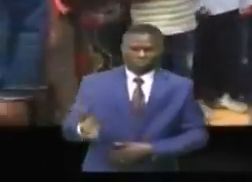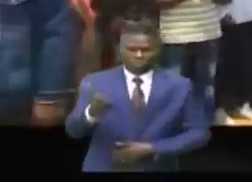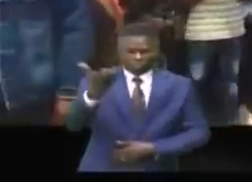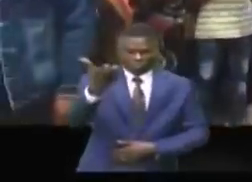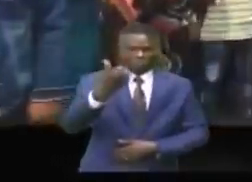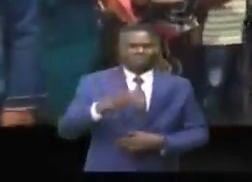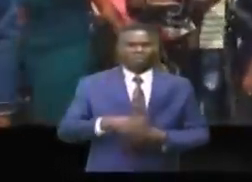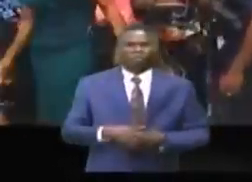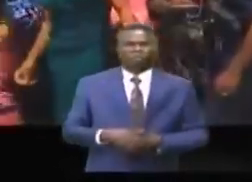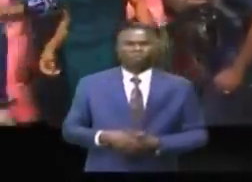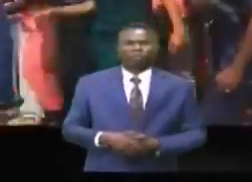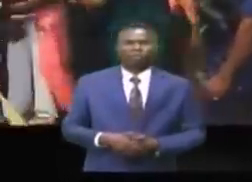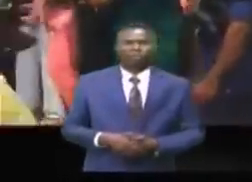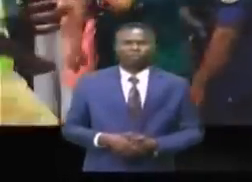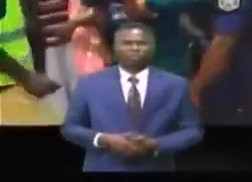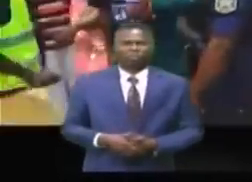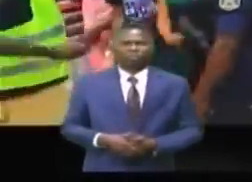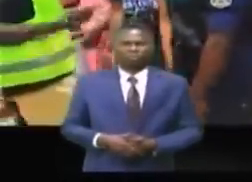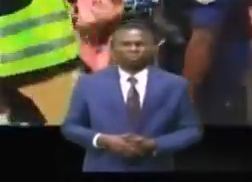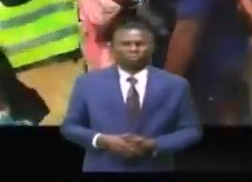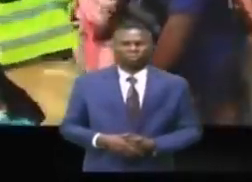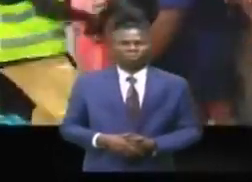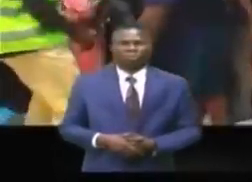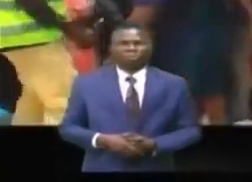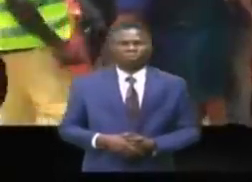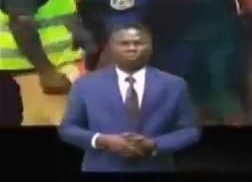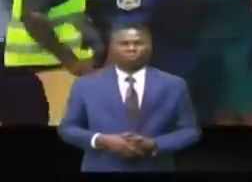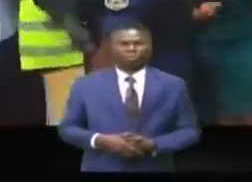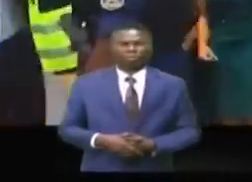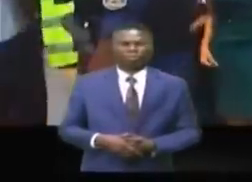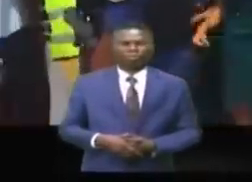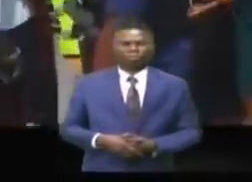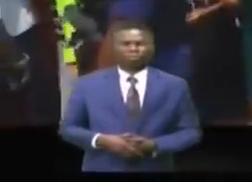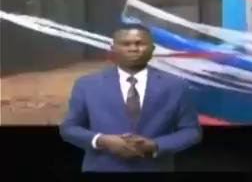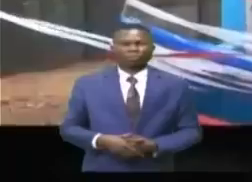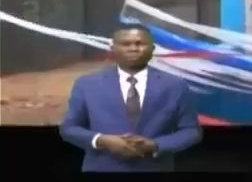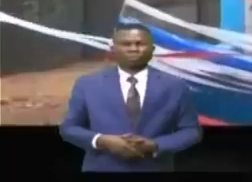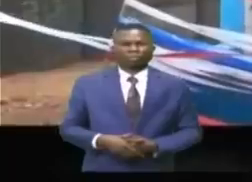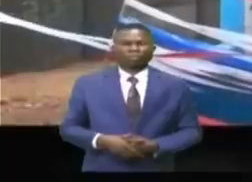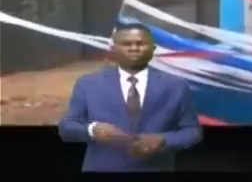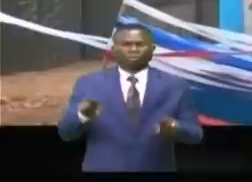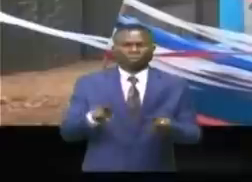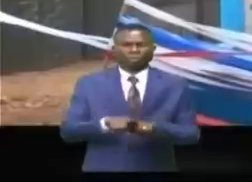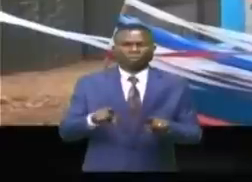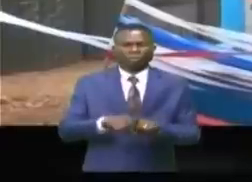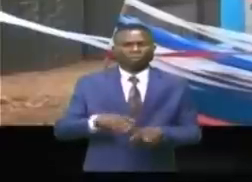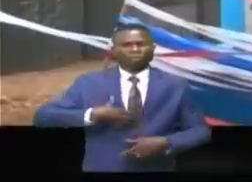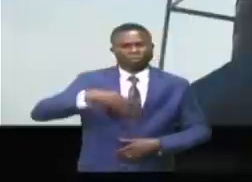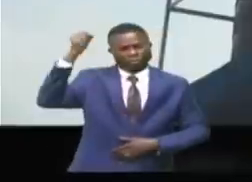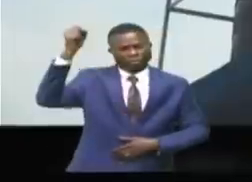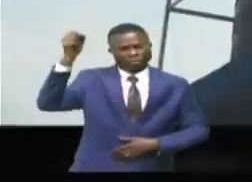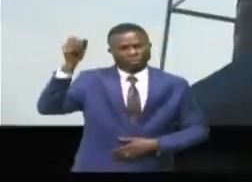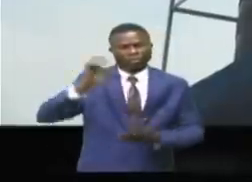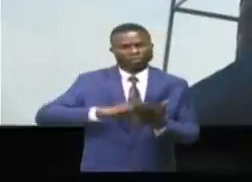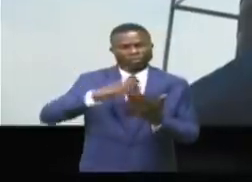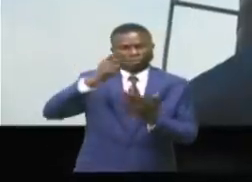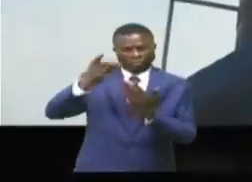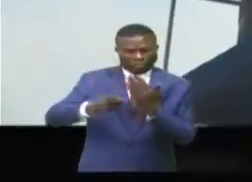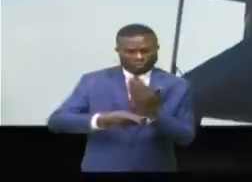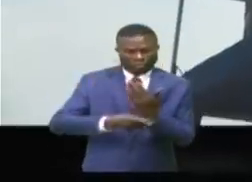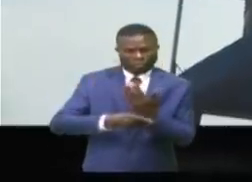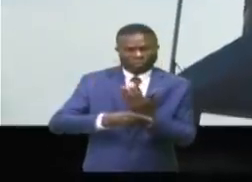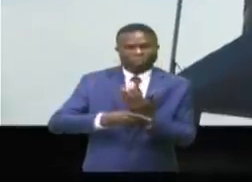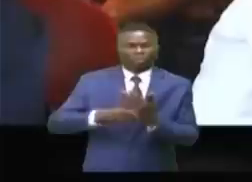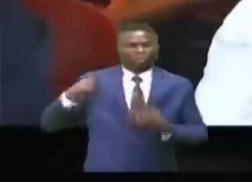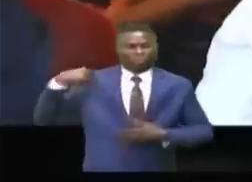L'inauguration de ces 10 puits n'est qu'une expression d'une volonté politique légendaire, pourtant qu'un échantillon de l'ensemble du projet que s'est fixé le gouverneur